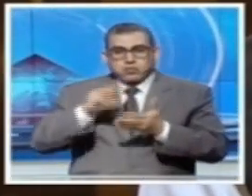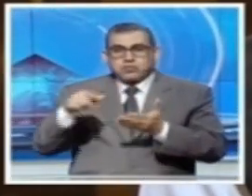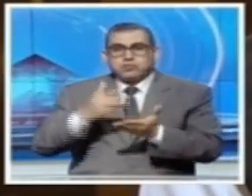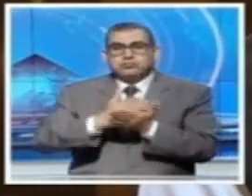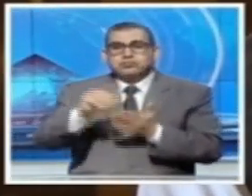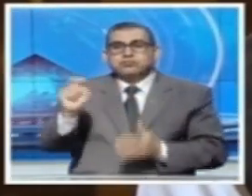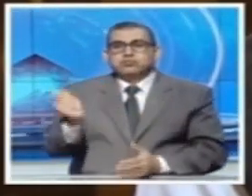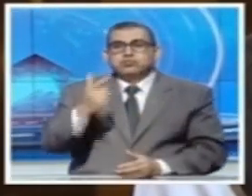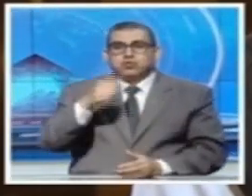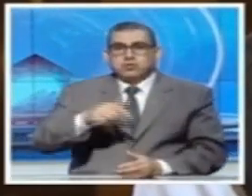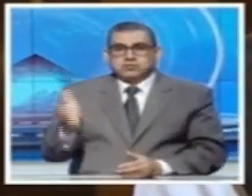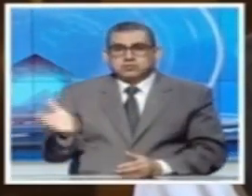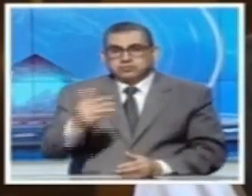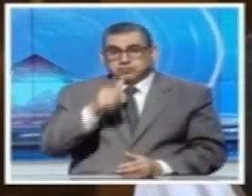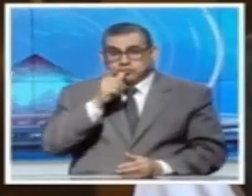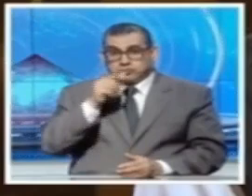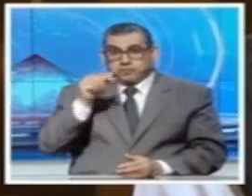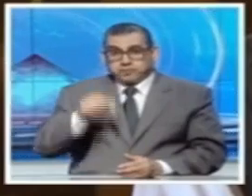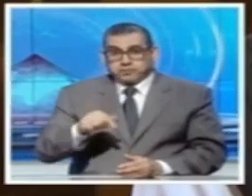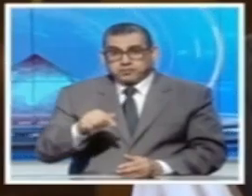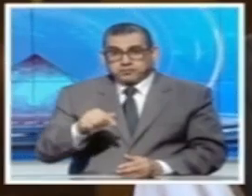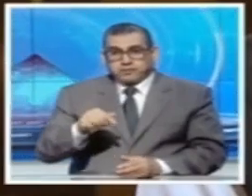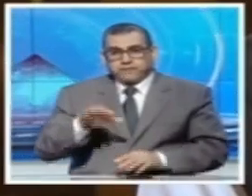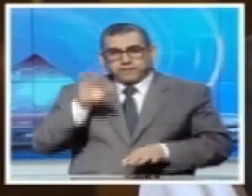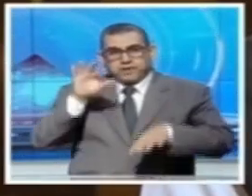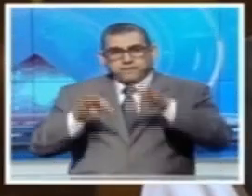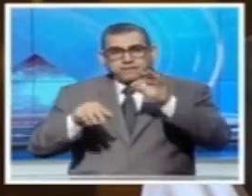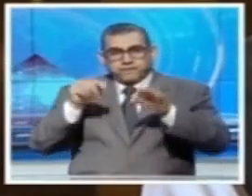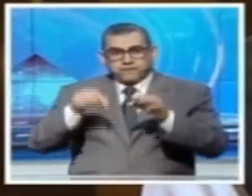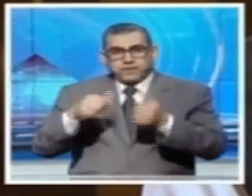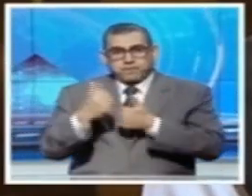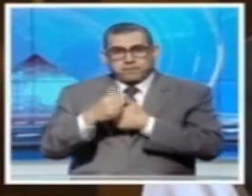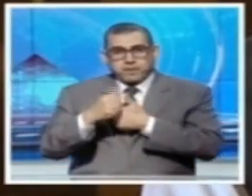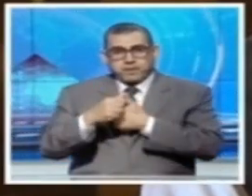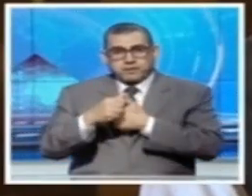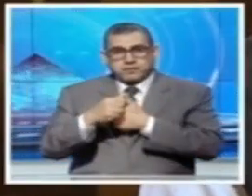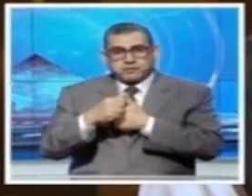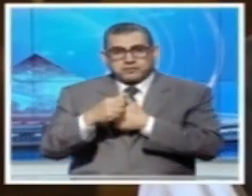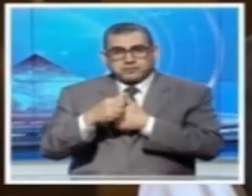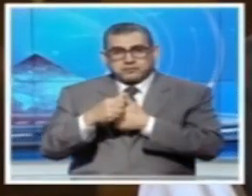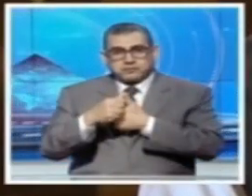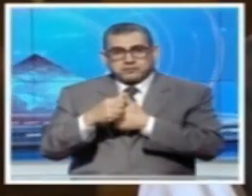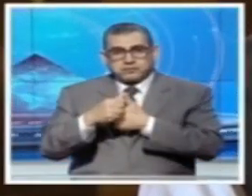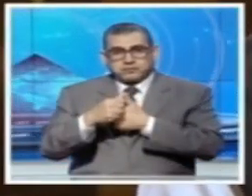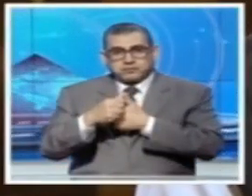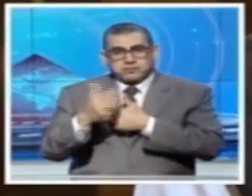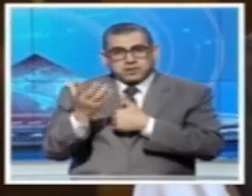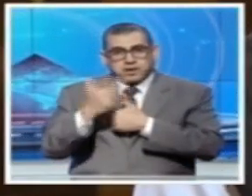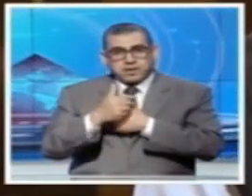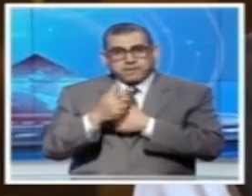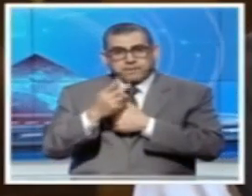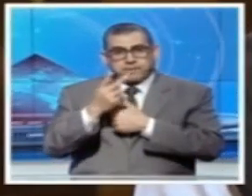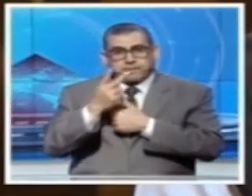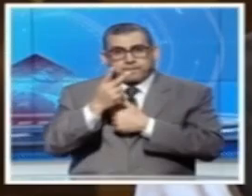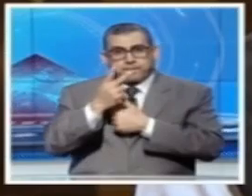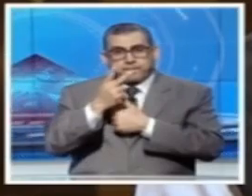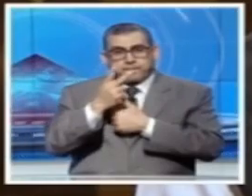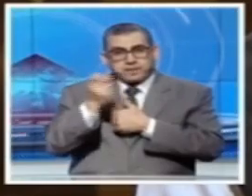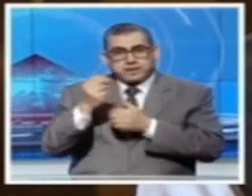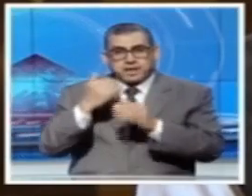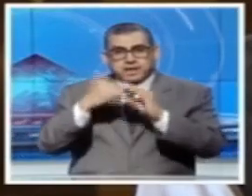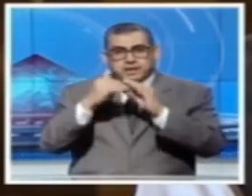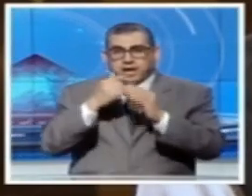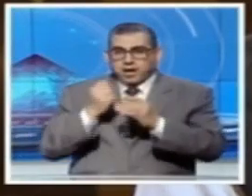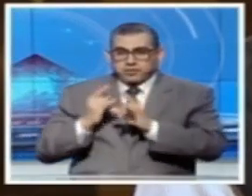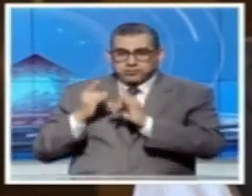فترة، لكن في الحقيقة دلوقتي في بعض المتعلقات يعني تخش لها مثلا حوالي 200 رسالة او